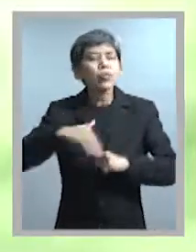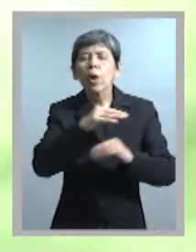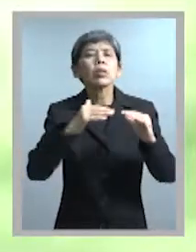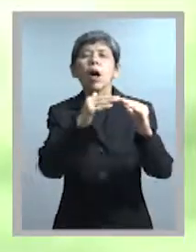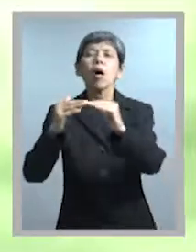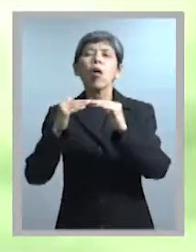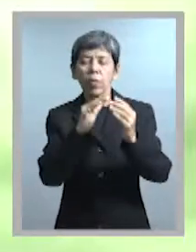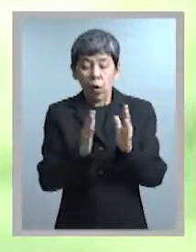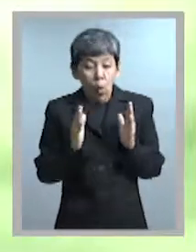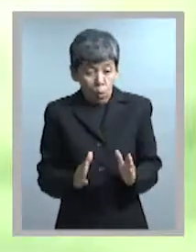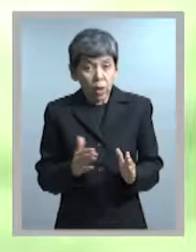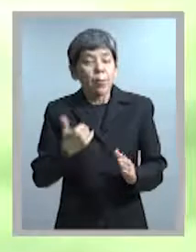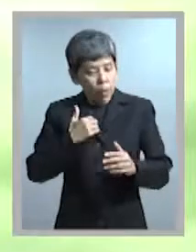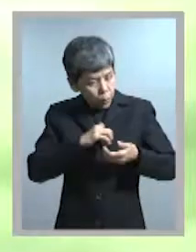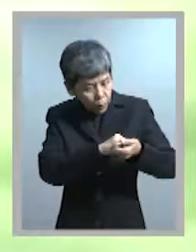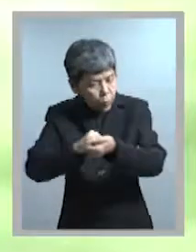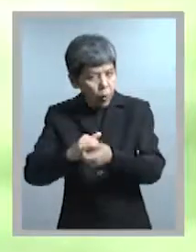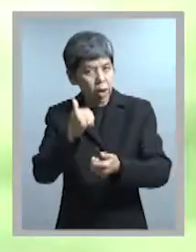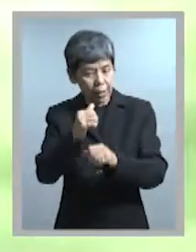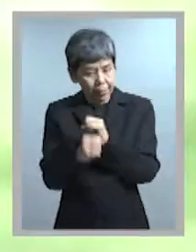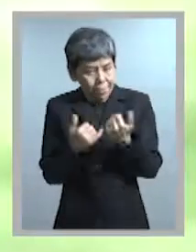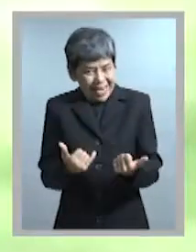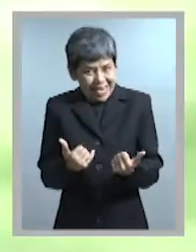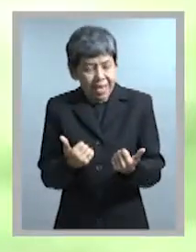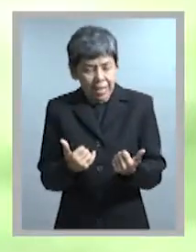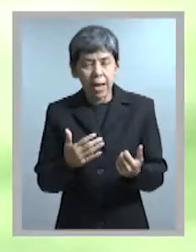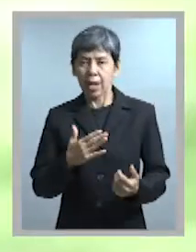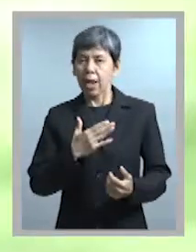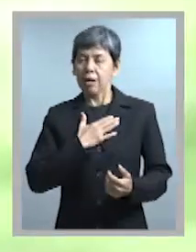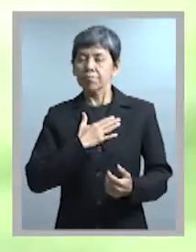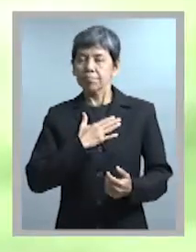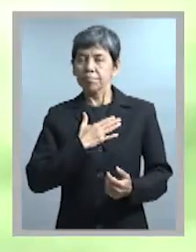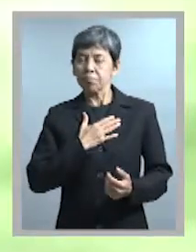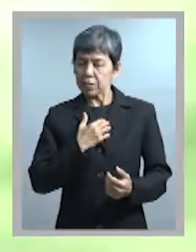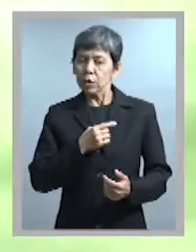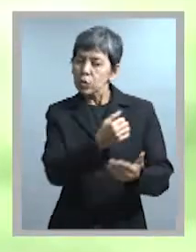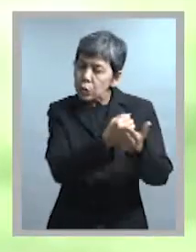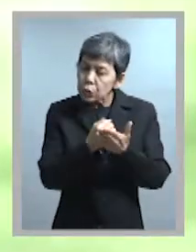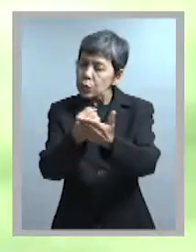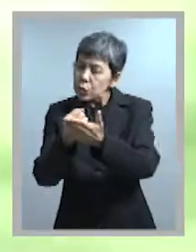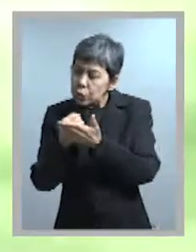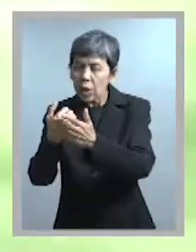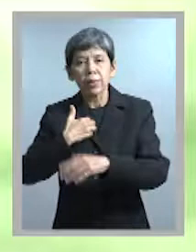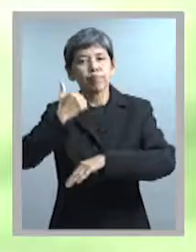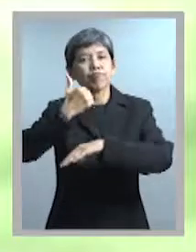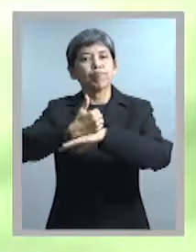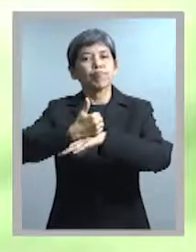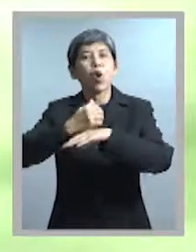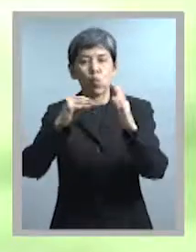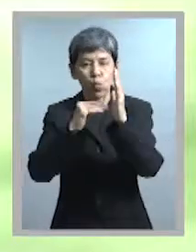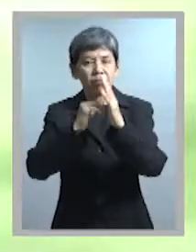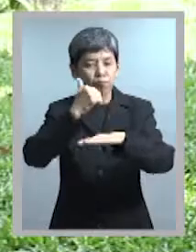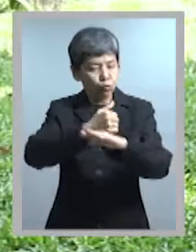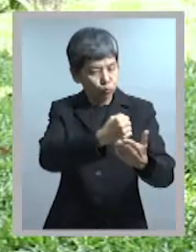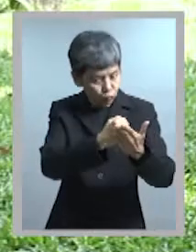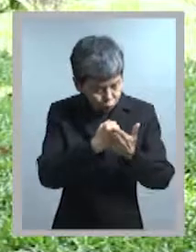าสำหรับทุกคน ครับ แล้วก็ทุกคนควรจะมีส่วนร่วม ครับ ปีนี้เราถือว่าได้รับความสนับสนุนนะครับจากท่านผู้ว่าราช